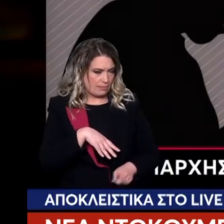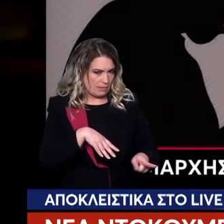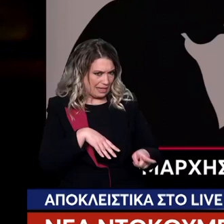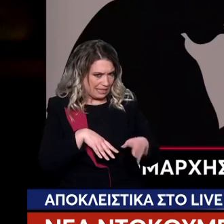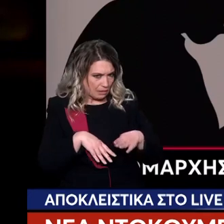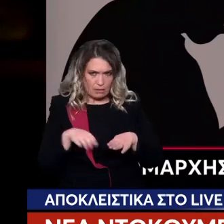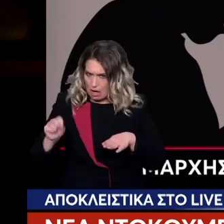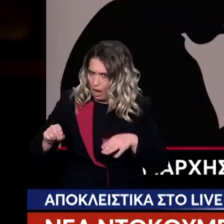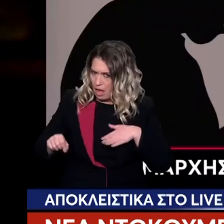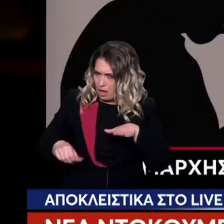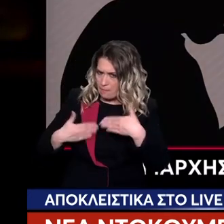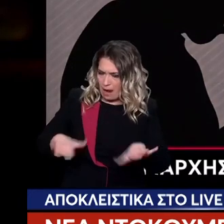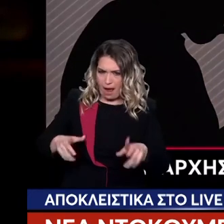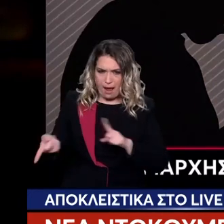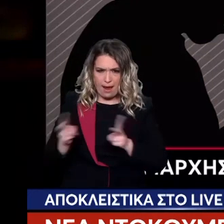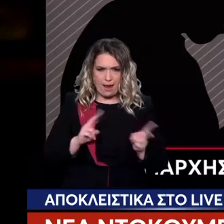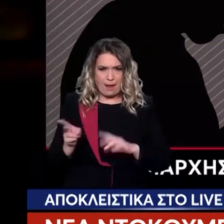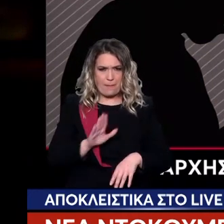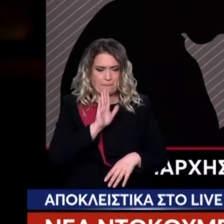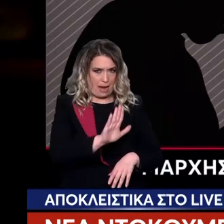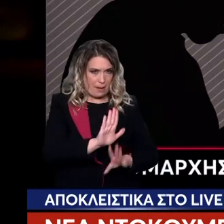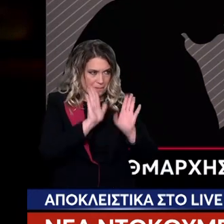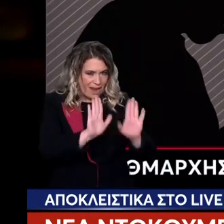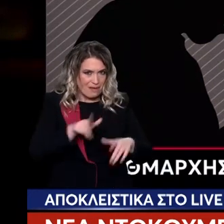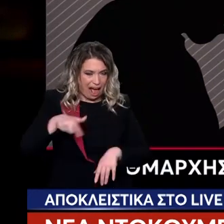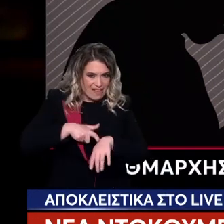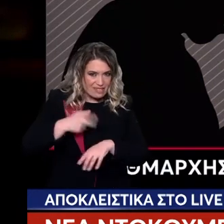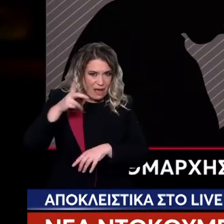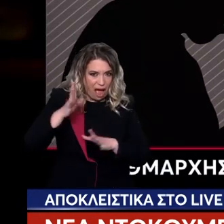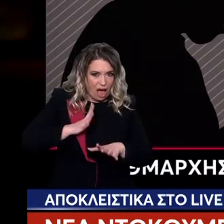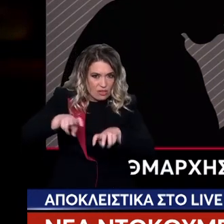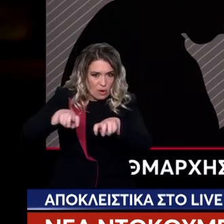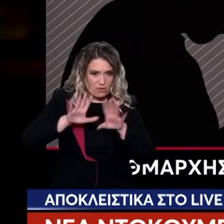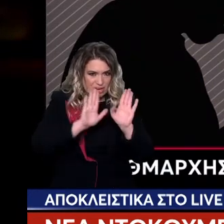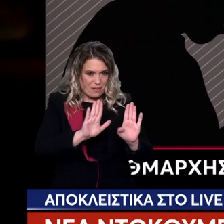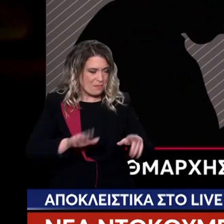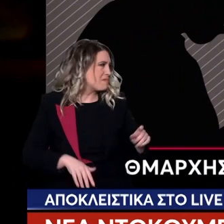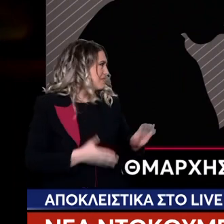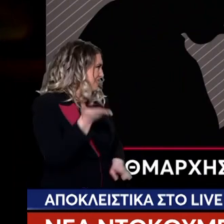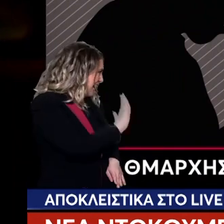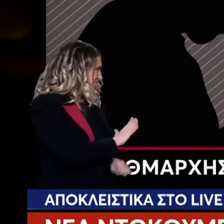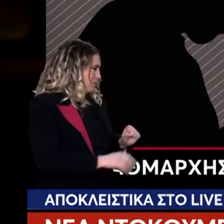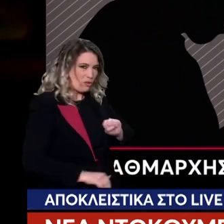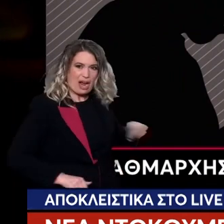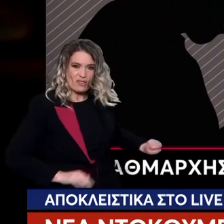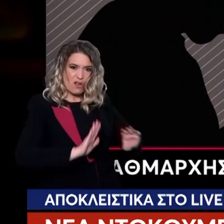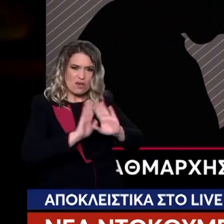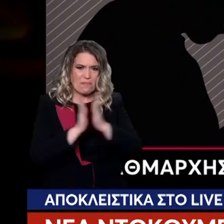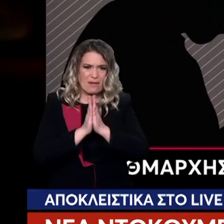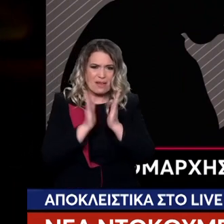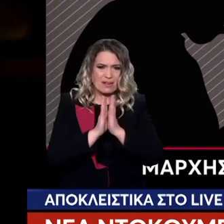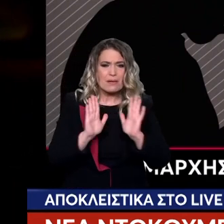έχω πάρει έχω πάρει το ισό χωρο κ επειδή παίζουμε ζωές σας παρακαλώ πολύ κλείστε λίγο την πόρτα σας παρακαλώ πάρα πολύ